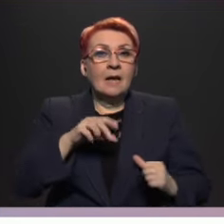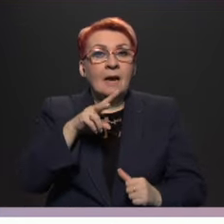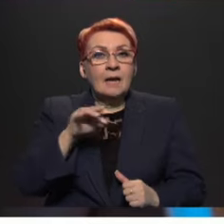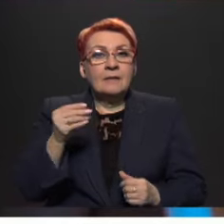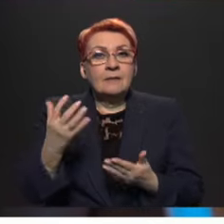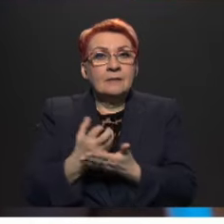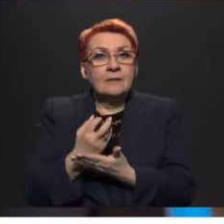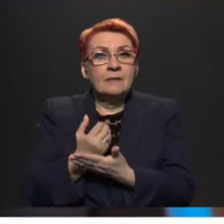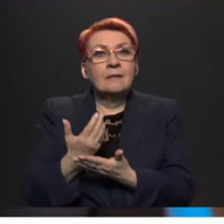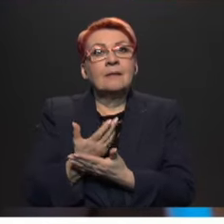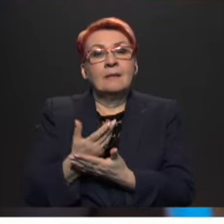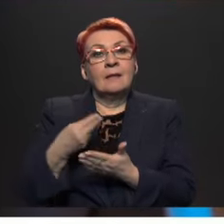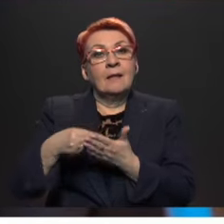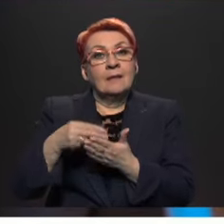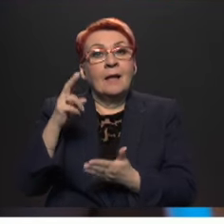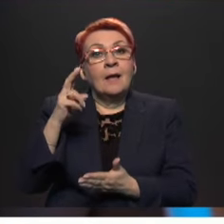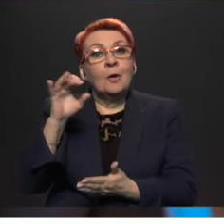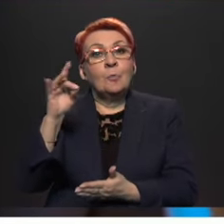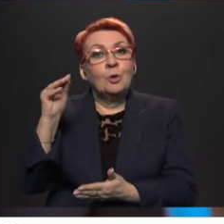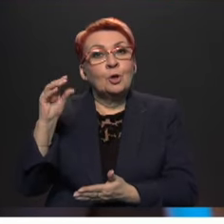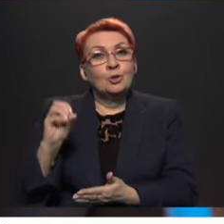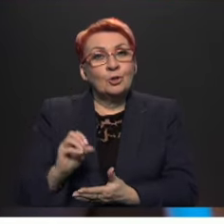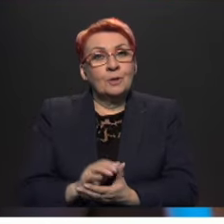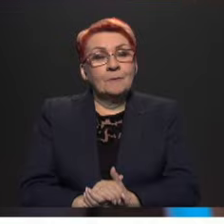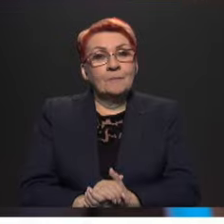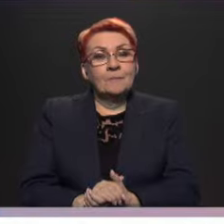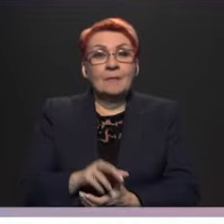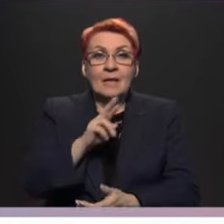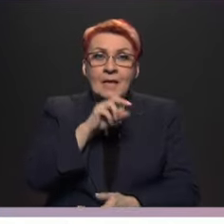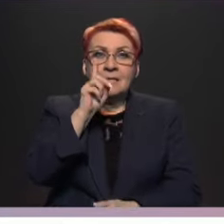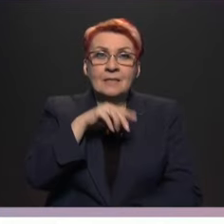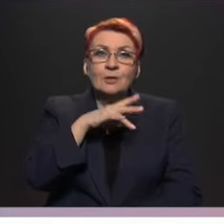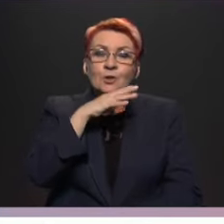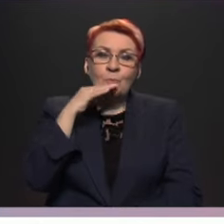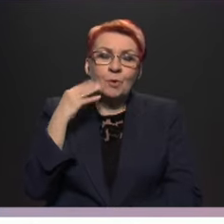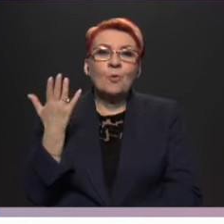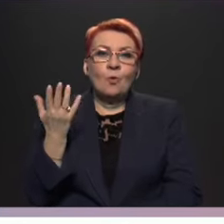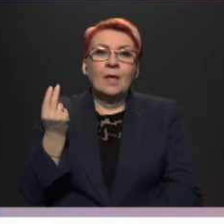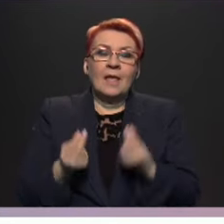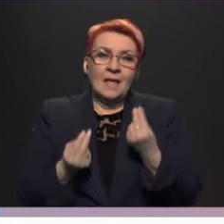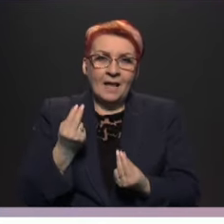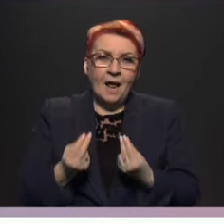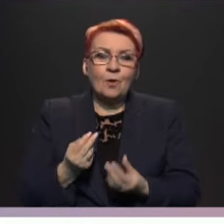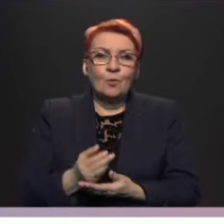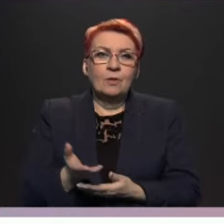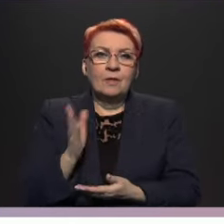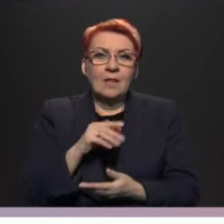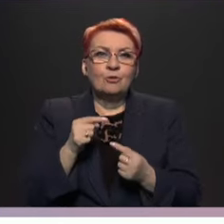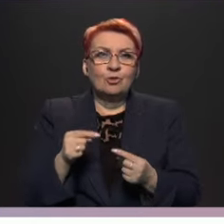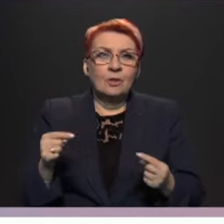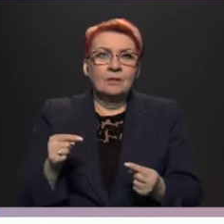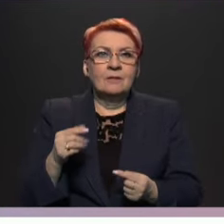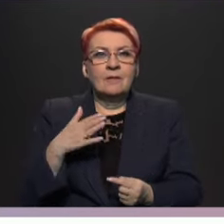зарабатывать деньги на биржевых инвестициях? Что скажете? Я знаю, что многие играют, и даже некоторые из